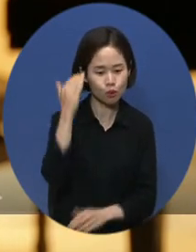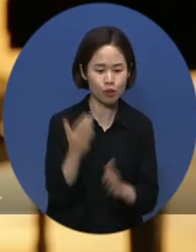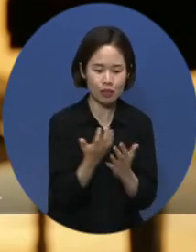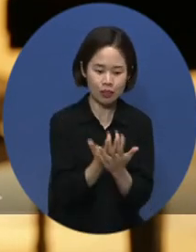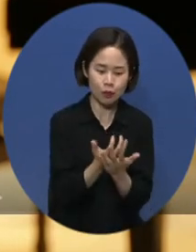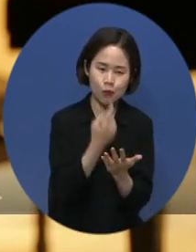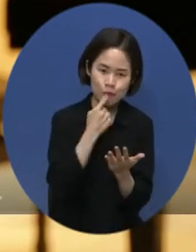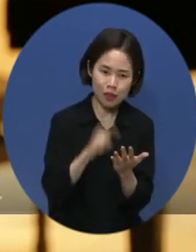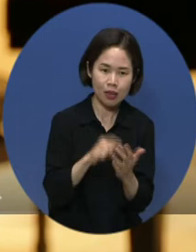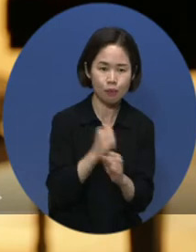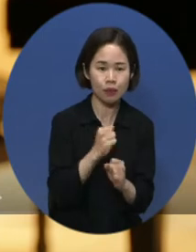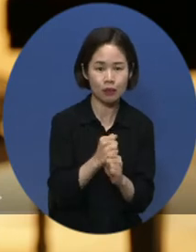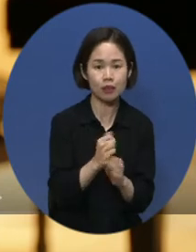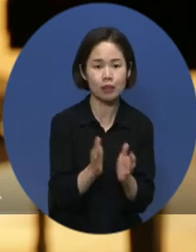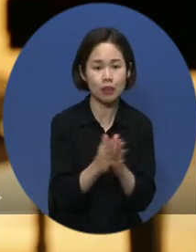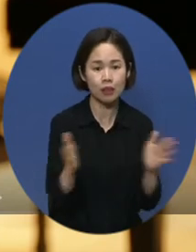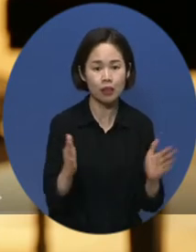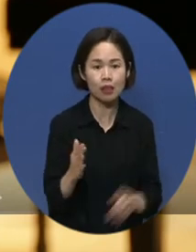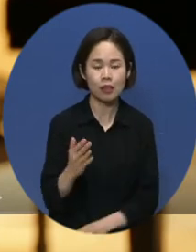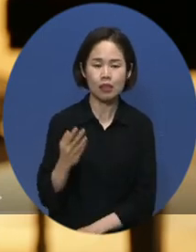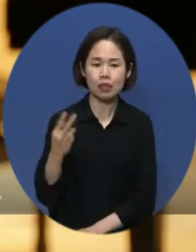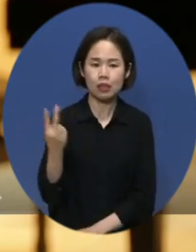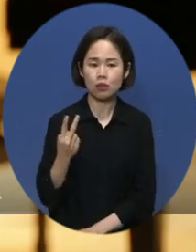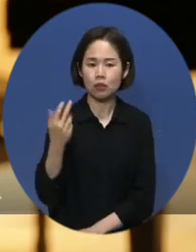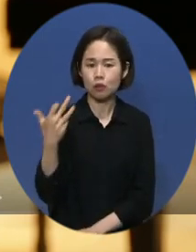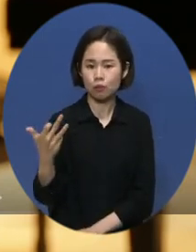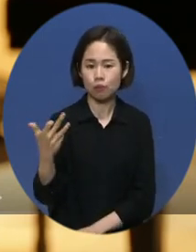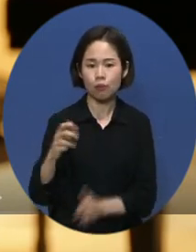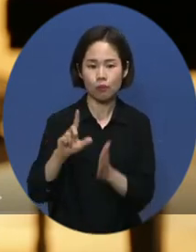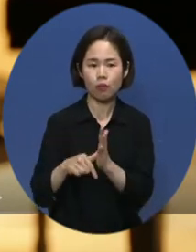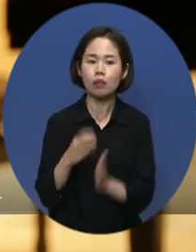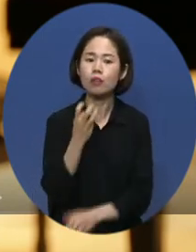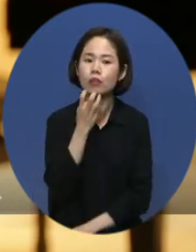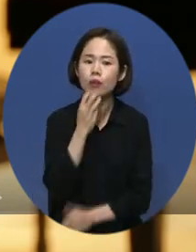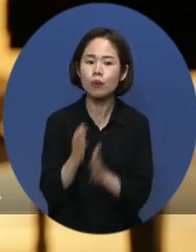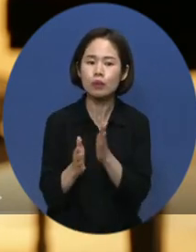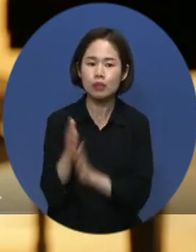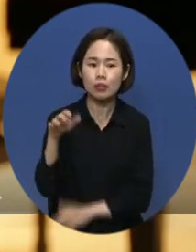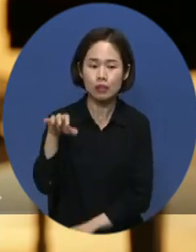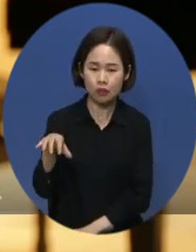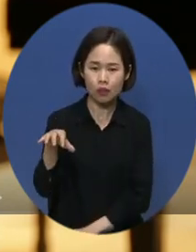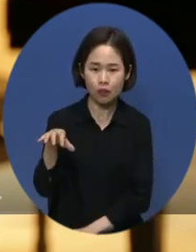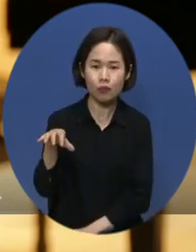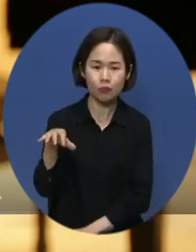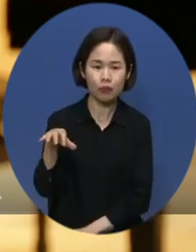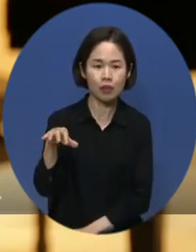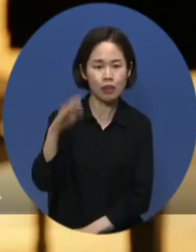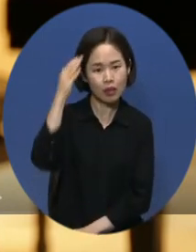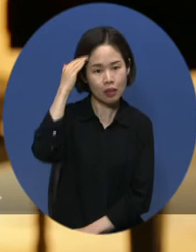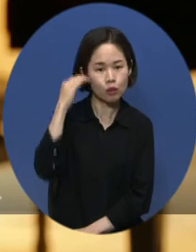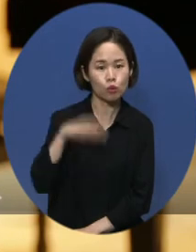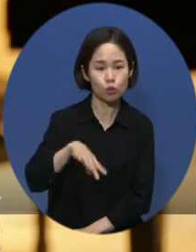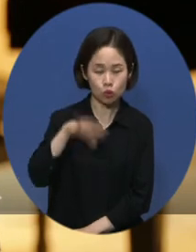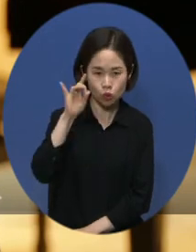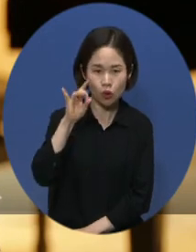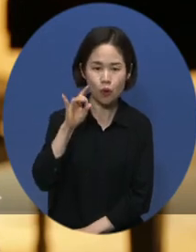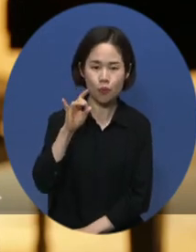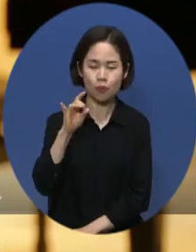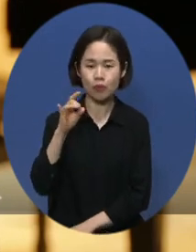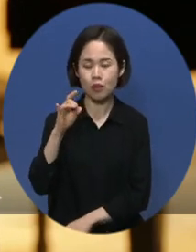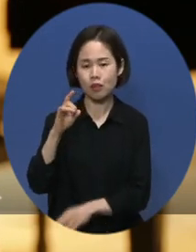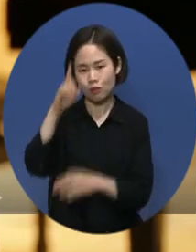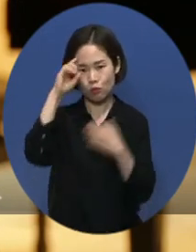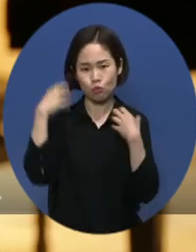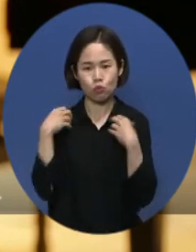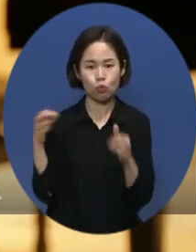이제 2018년도에 서울시에서 우리 읽기 쉬운 자료 개발 센터에 이제 국내 최초로 이제 보조금을 지원해서 읽기